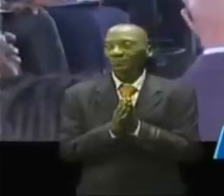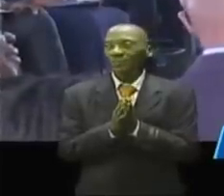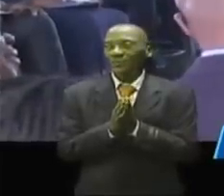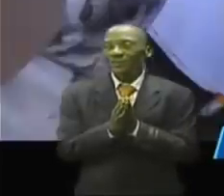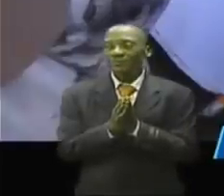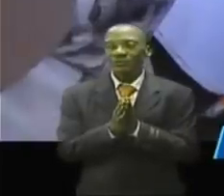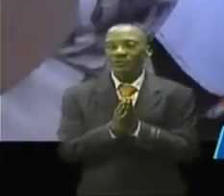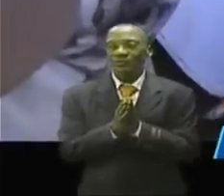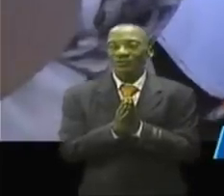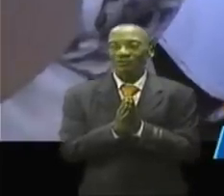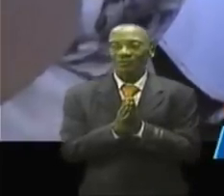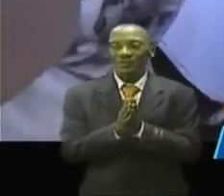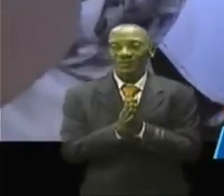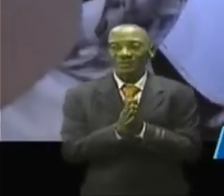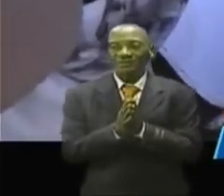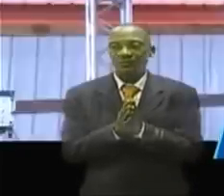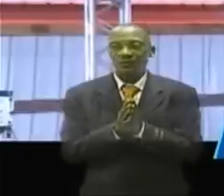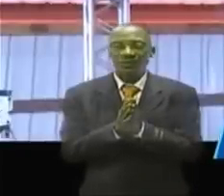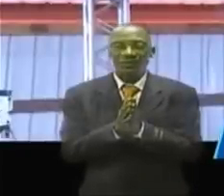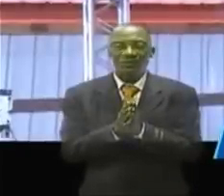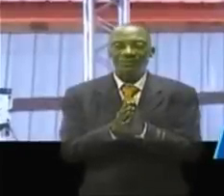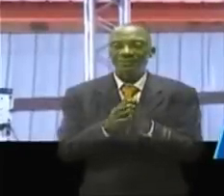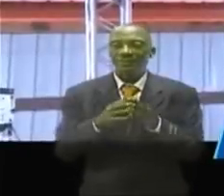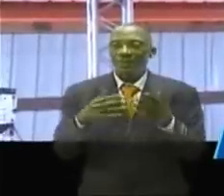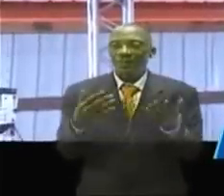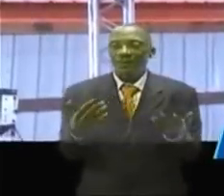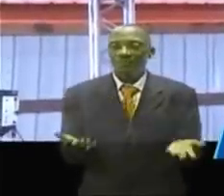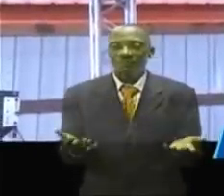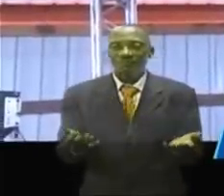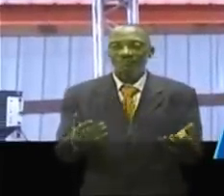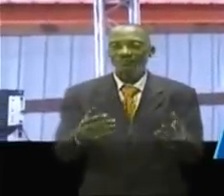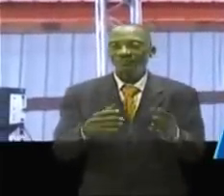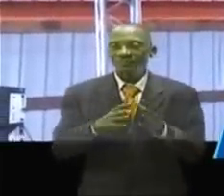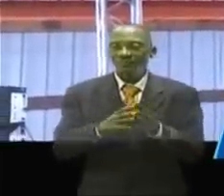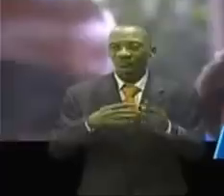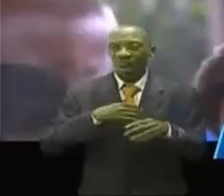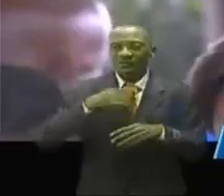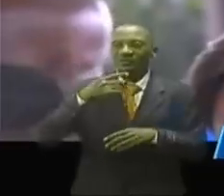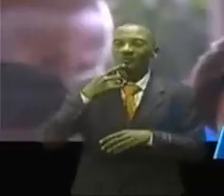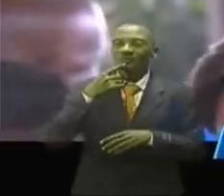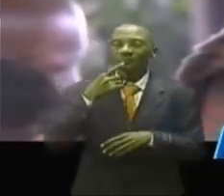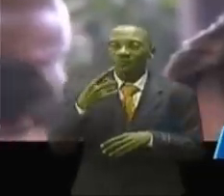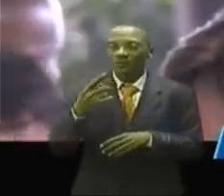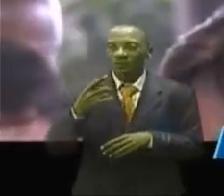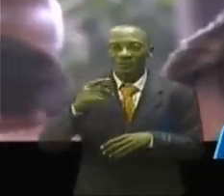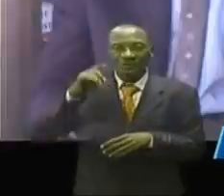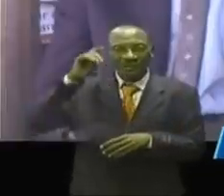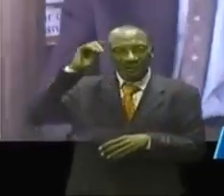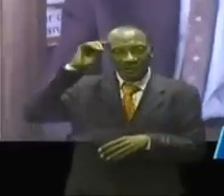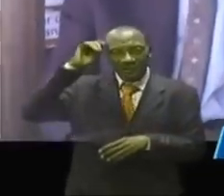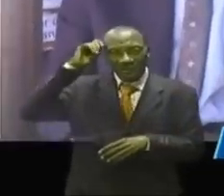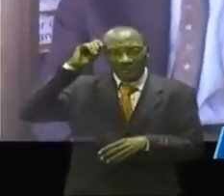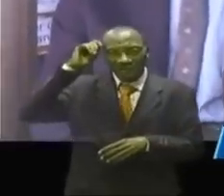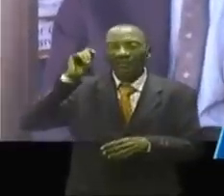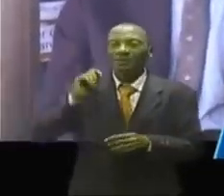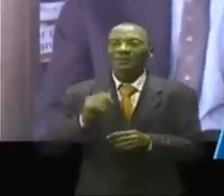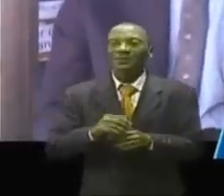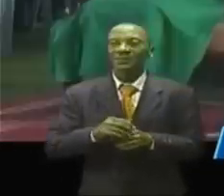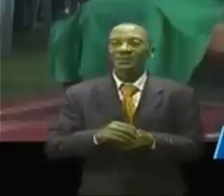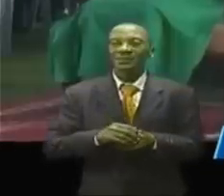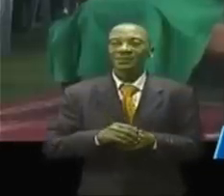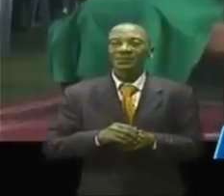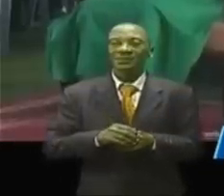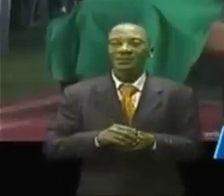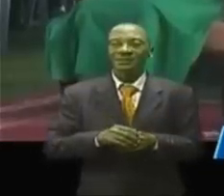de Philadelphie dans la commune de Bandalungwa. À l'occasion de la célébration de son premier anniversaire d'existence, intervenu le 19 juin 2023,